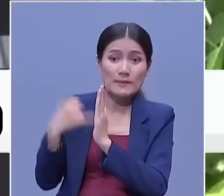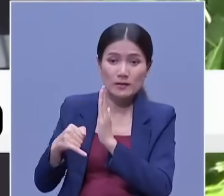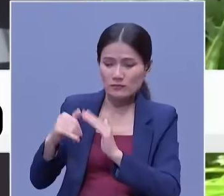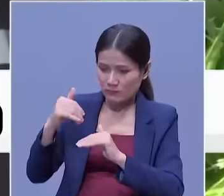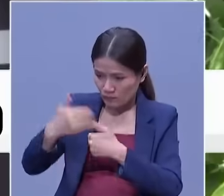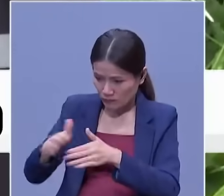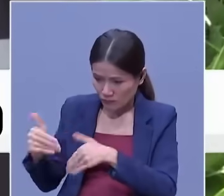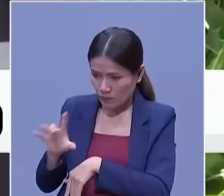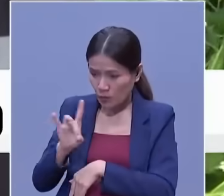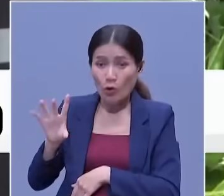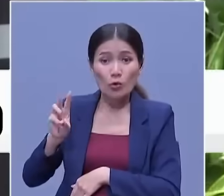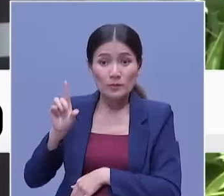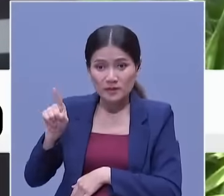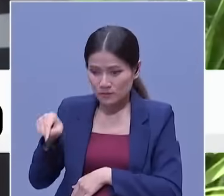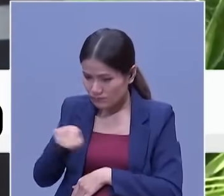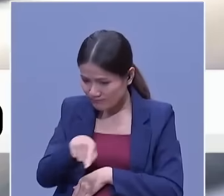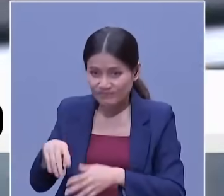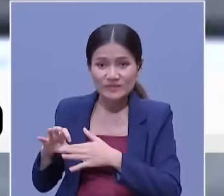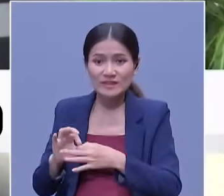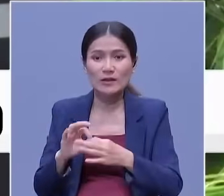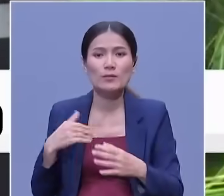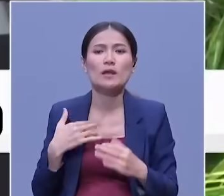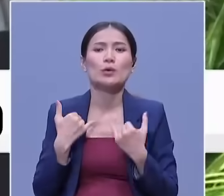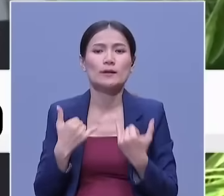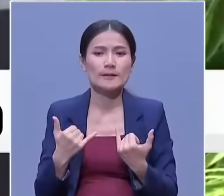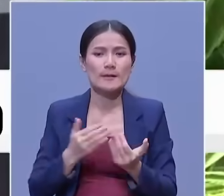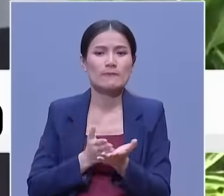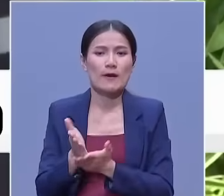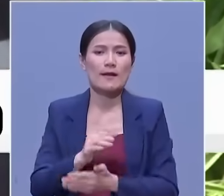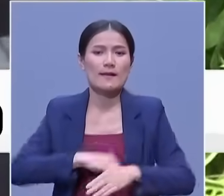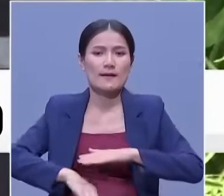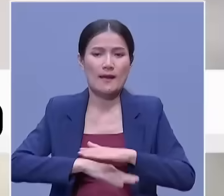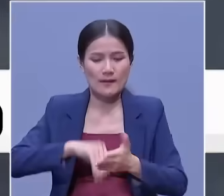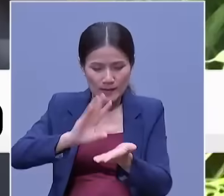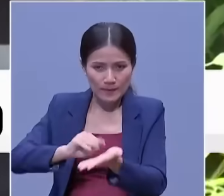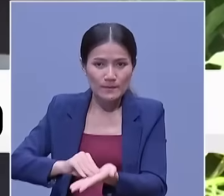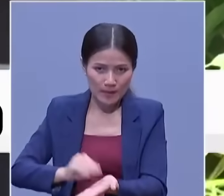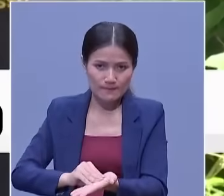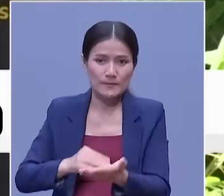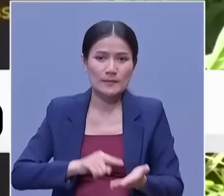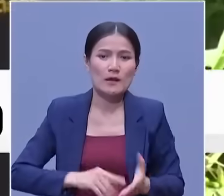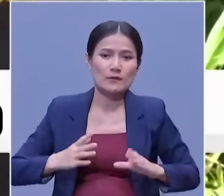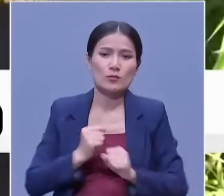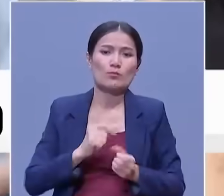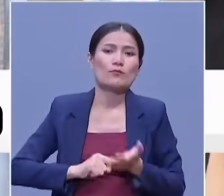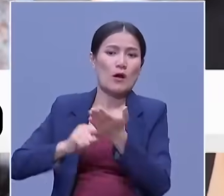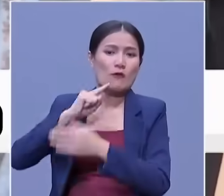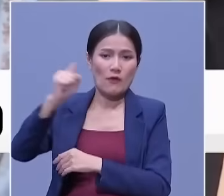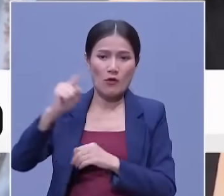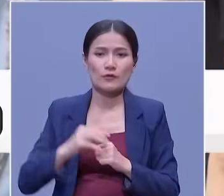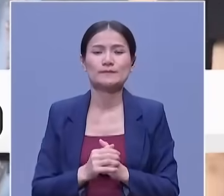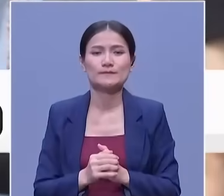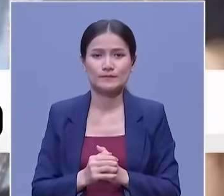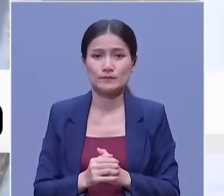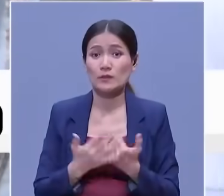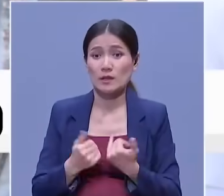าสตร์กำลังเข้าเก็บรวบรวมพยานหลักฐานต่างๆเพื่อส่งดำเนินคดีต่อไปขณะที่ทางด้านของคุณสุริยาสิงห์กมลอธิบดี